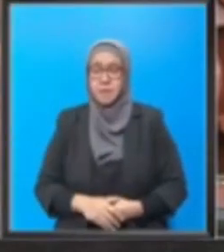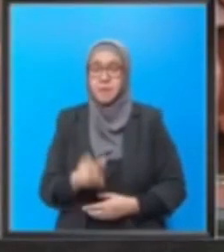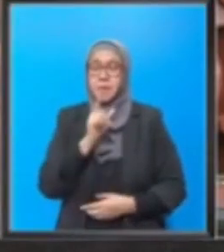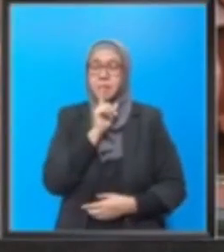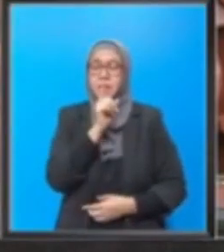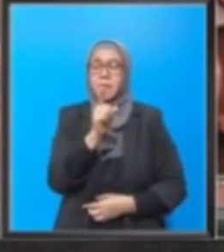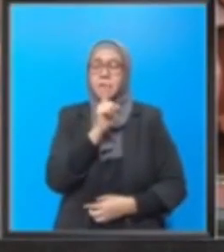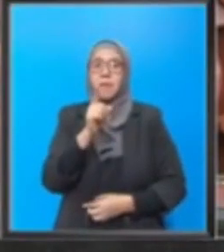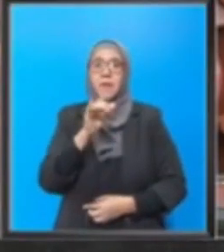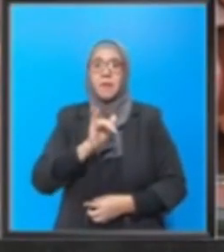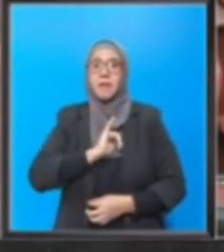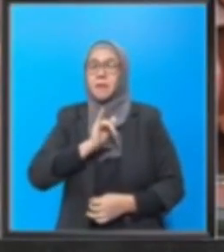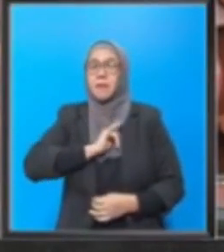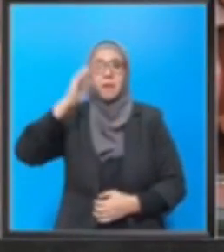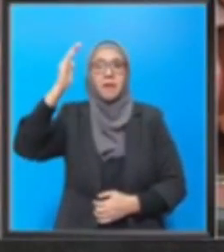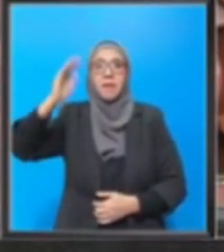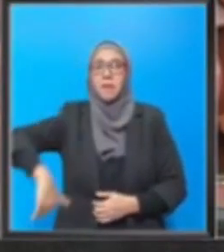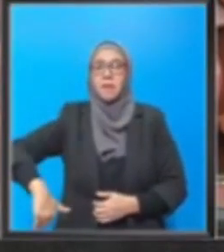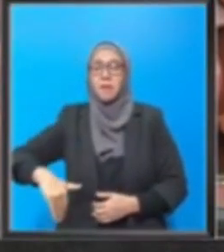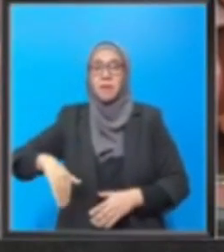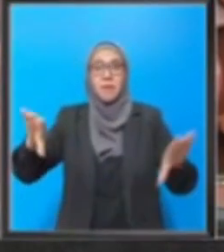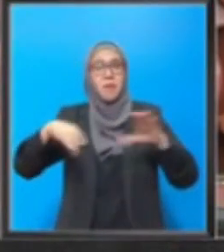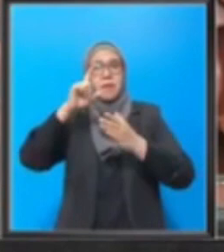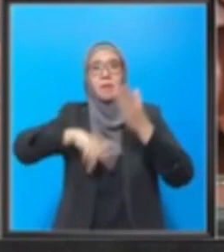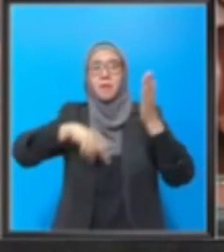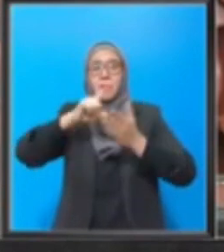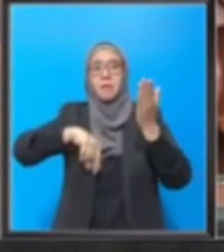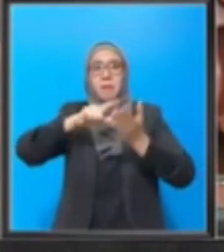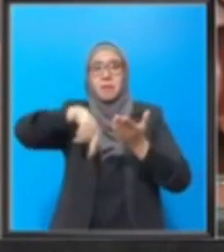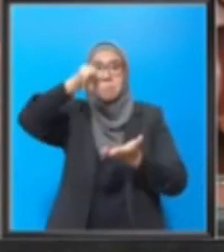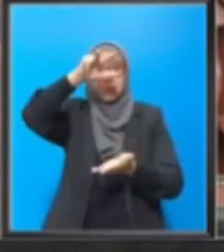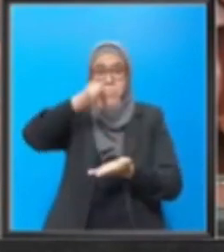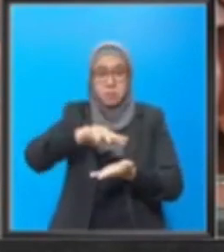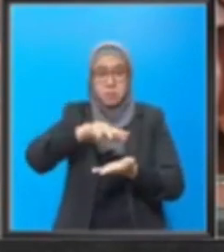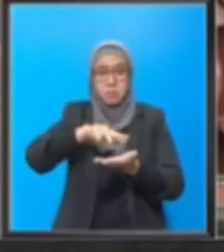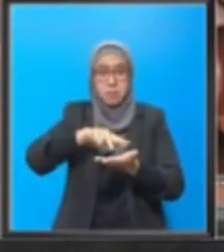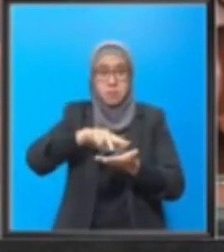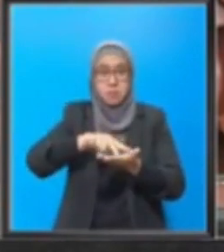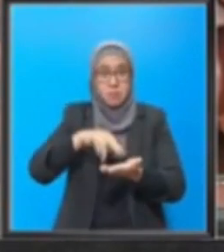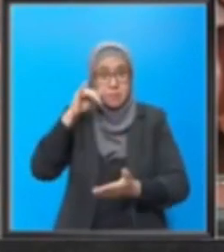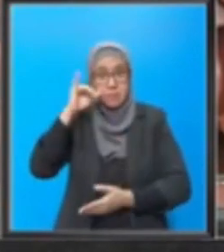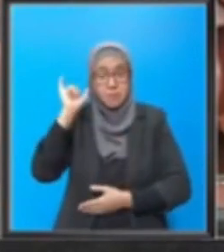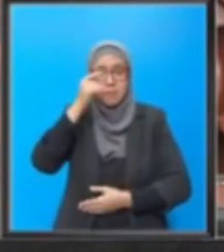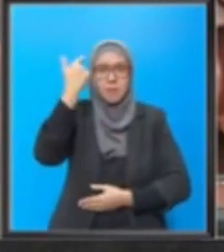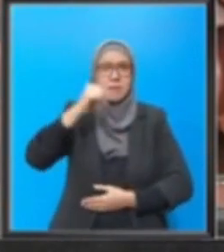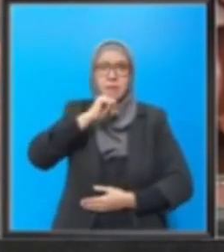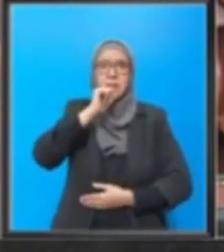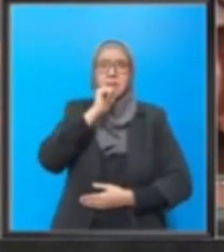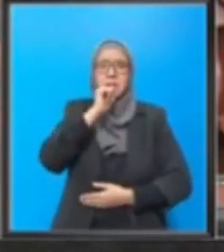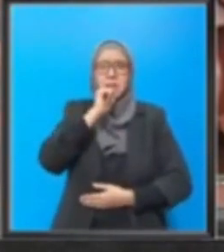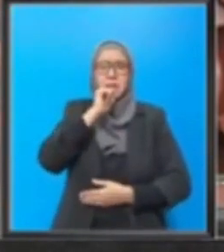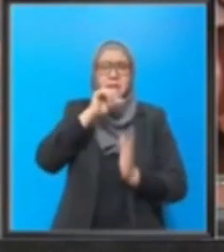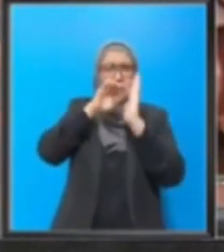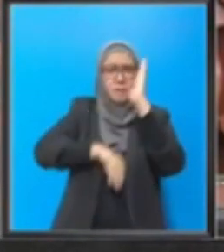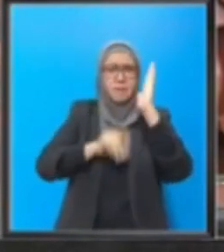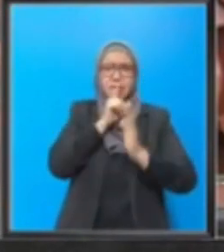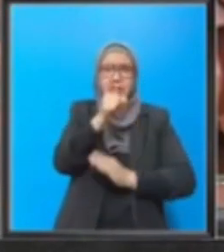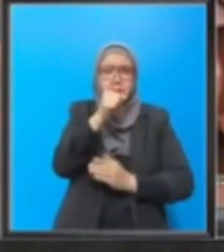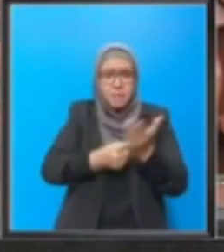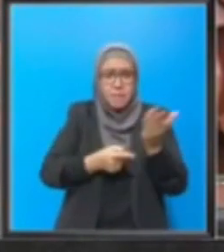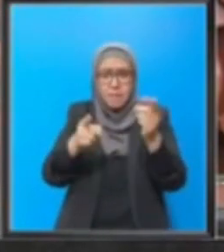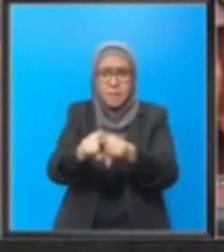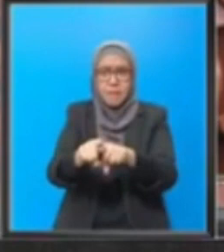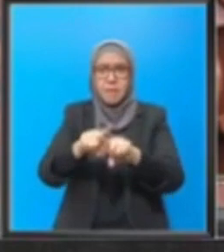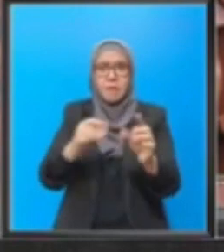sebenarnya saya belum membawa prulink semalam Sebab saya kurang pasti apa yang terjadi HAM Hai